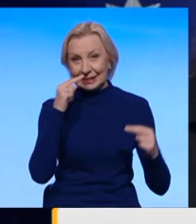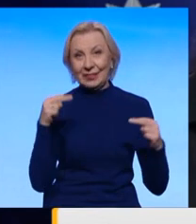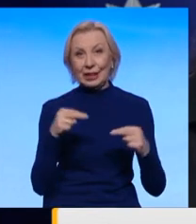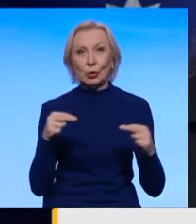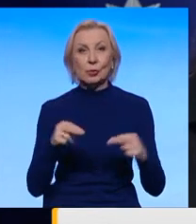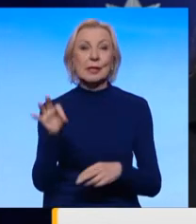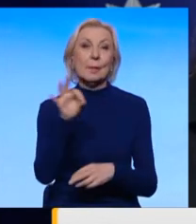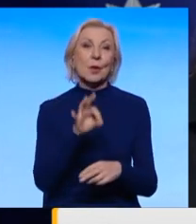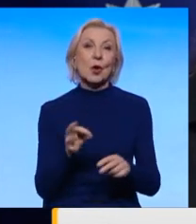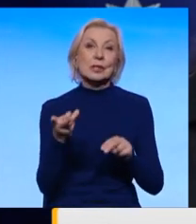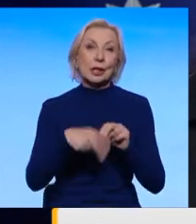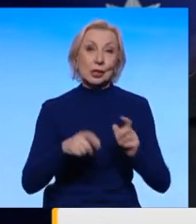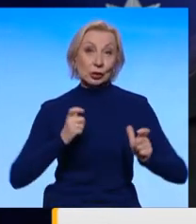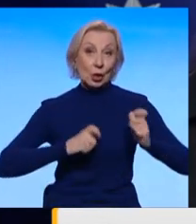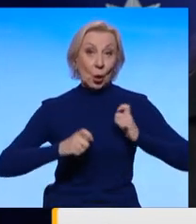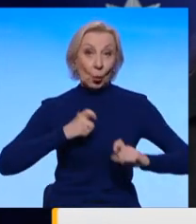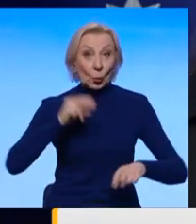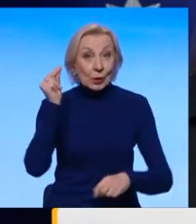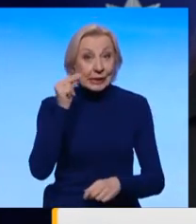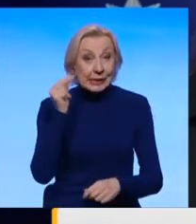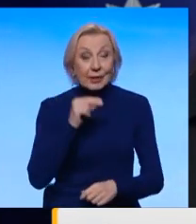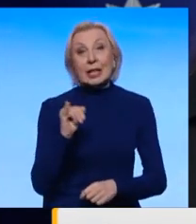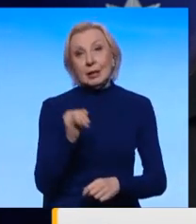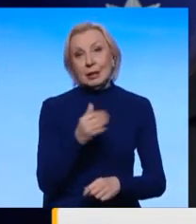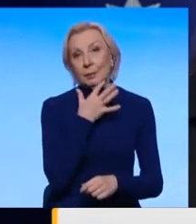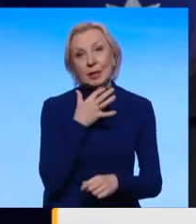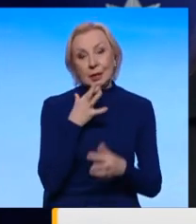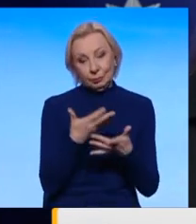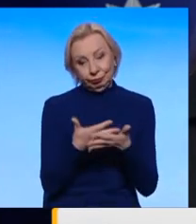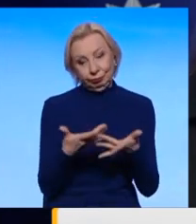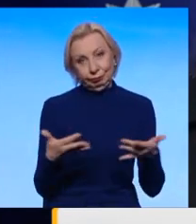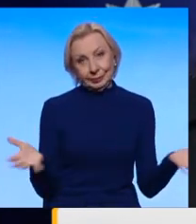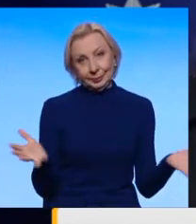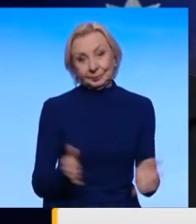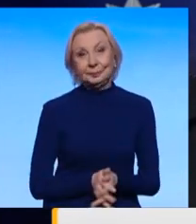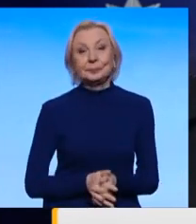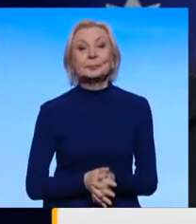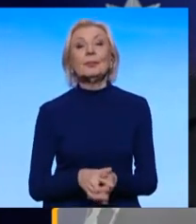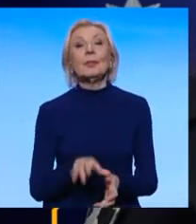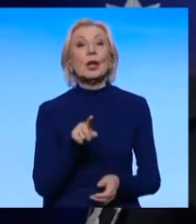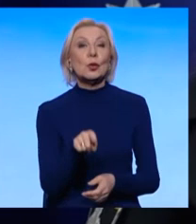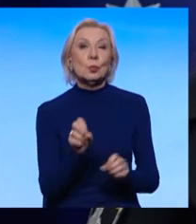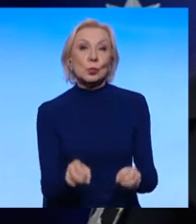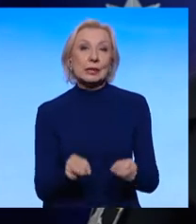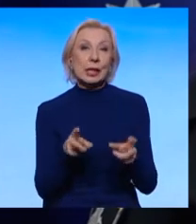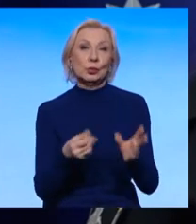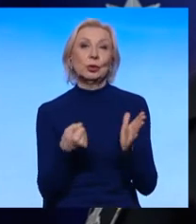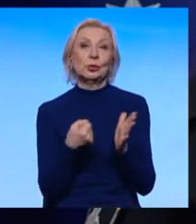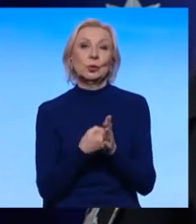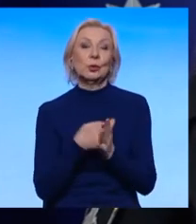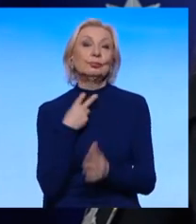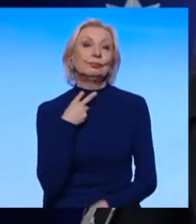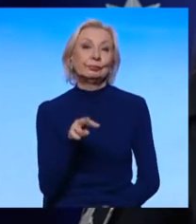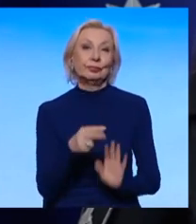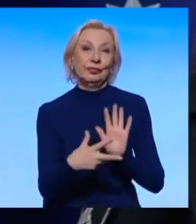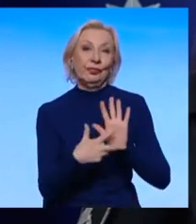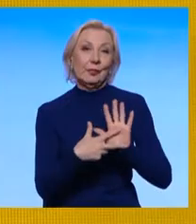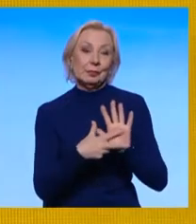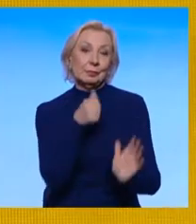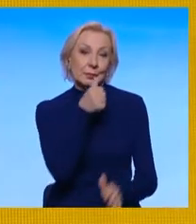про закінчення водійських курсів та багато інших чорнових записів. Йому загрожують до 8 років тюрми.